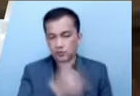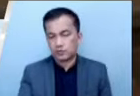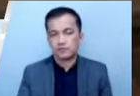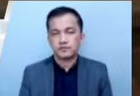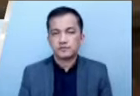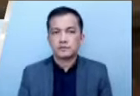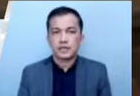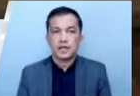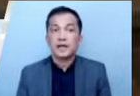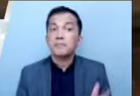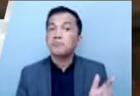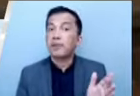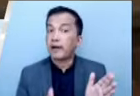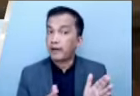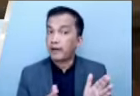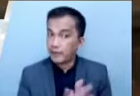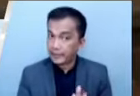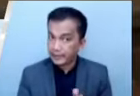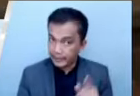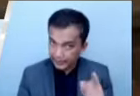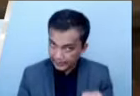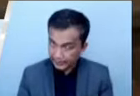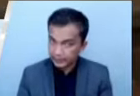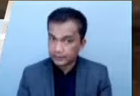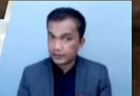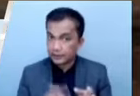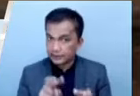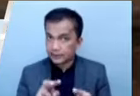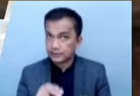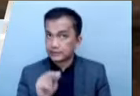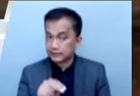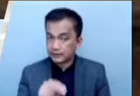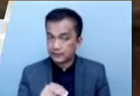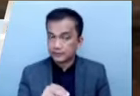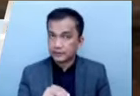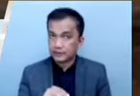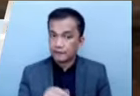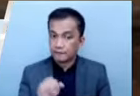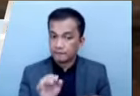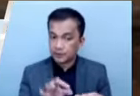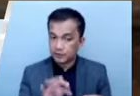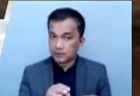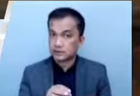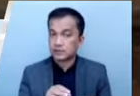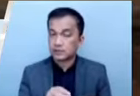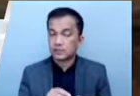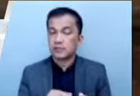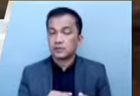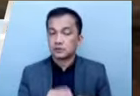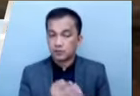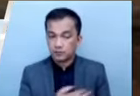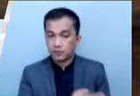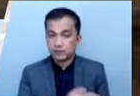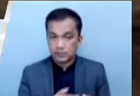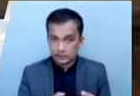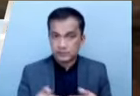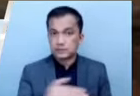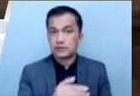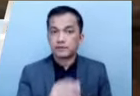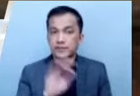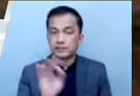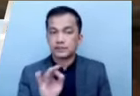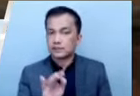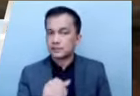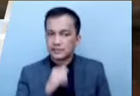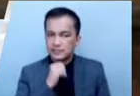And although we do see the need to get feedback to improve Catch-up Fridays, hindi po nangangalugan na justified,